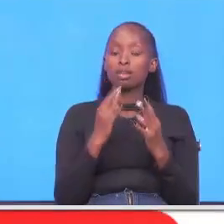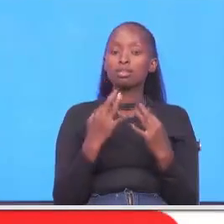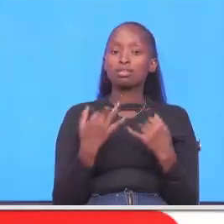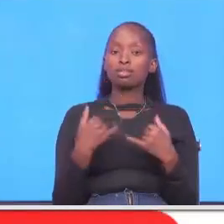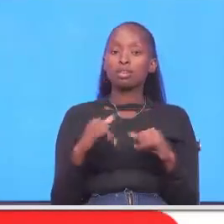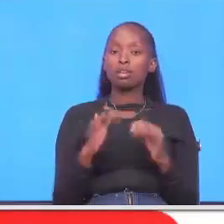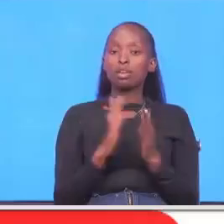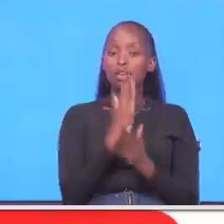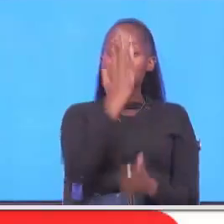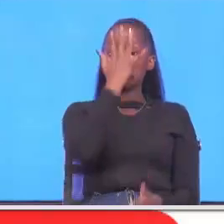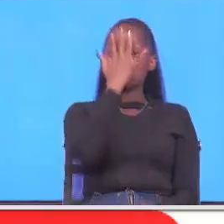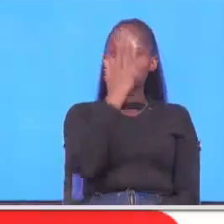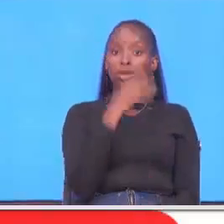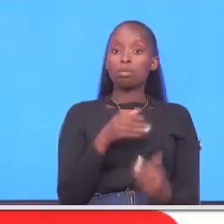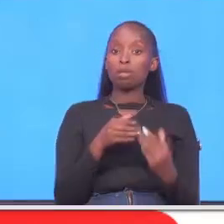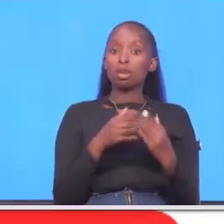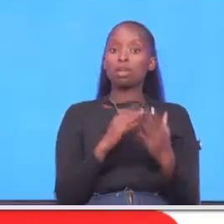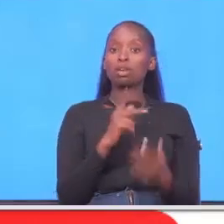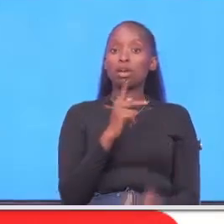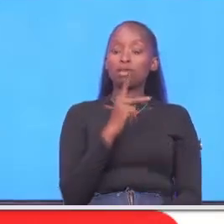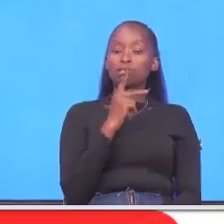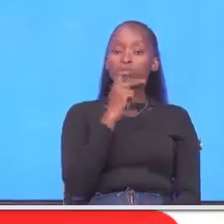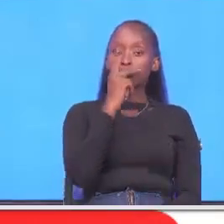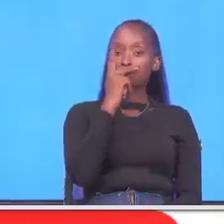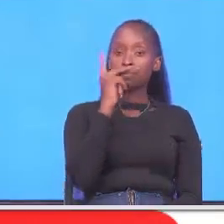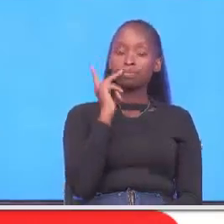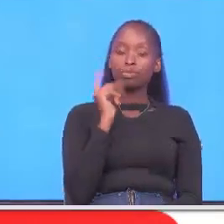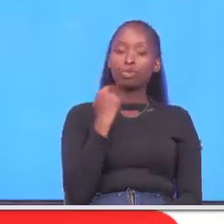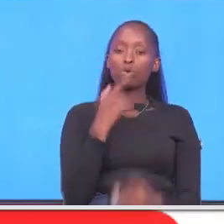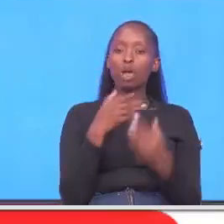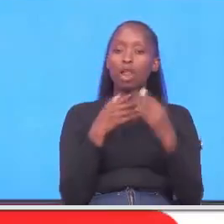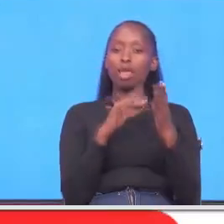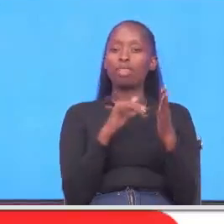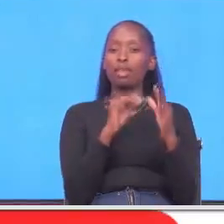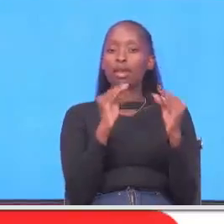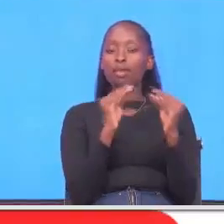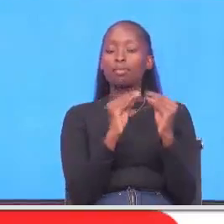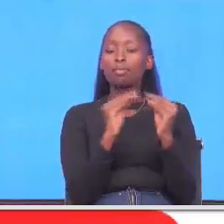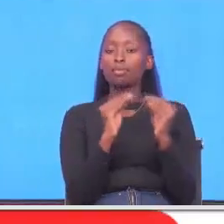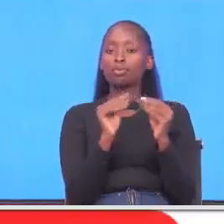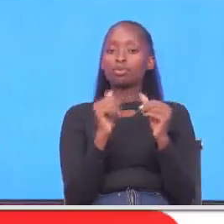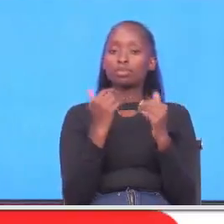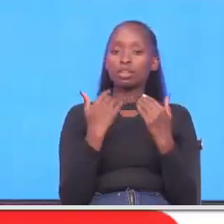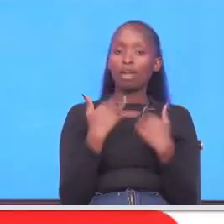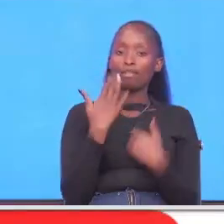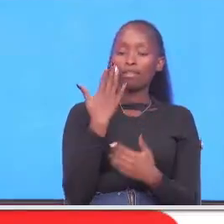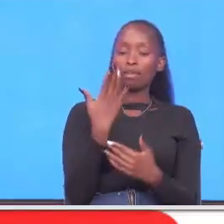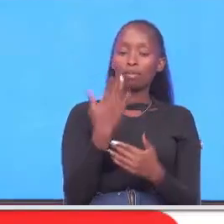aliyeongoza mazungumzo hayo. Apple Kamau, TV47.